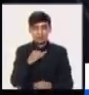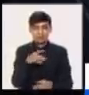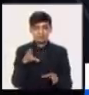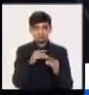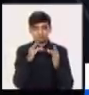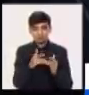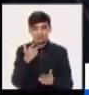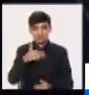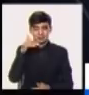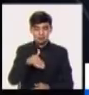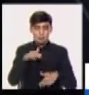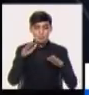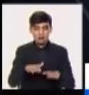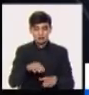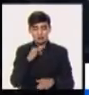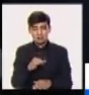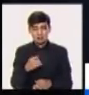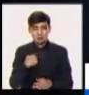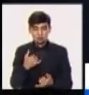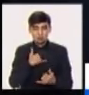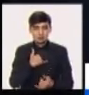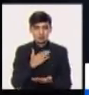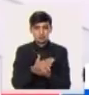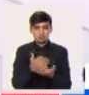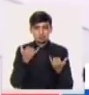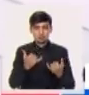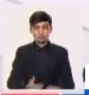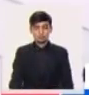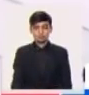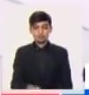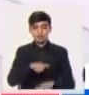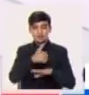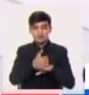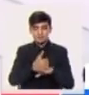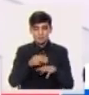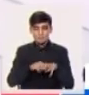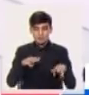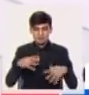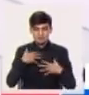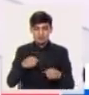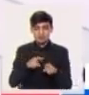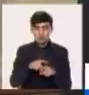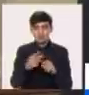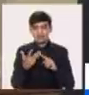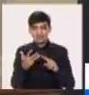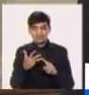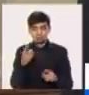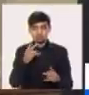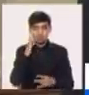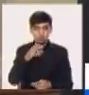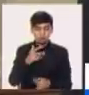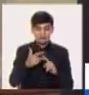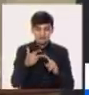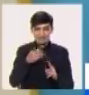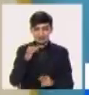займут 30 тысяч мест. Это то, что у нас есть сейчас. Глава Минздрава советует придерживаться третьего сценария, но решение пока